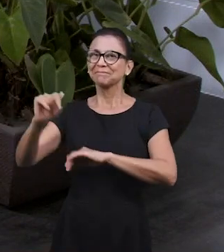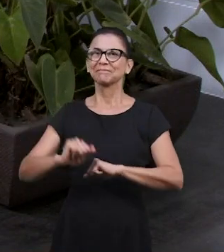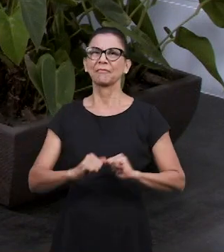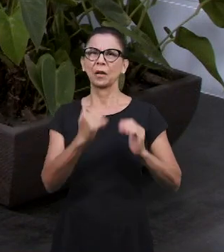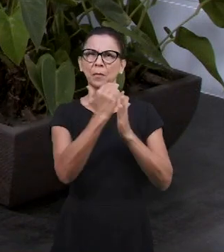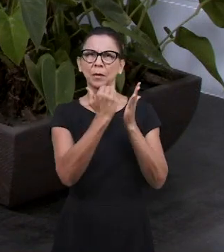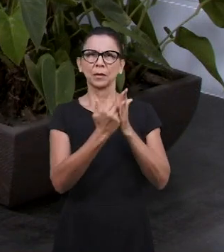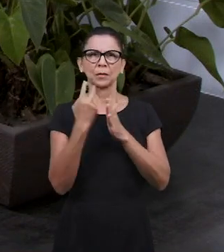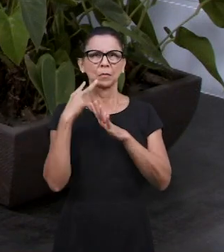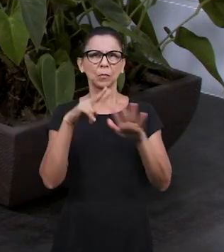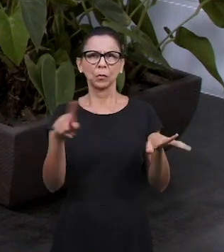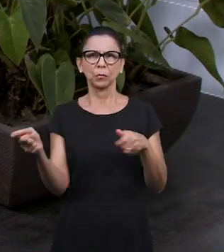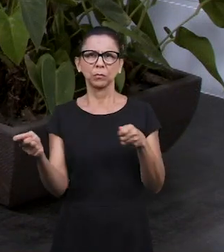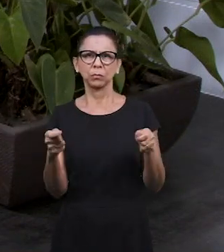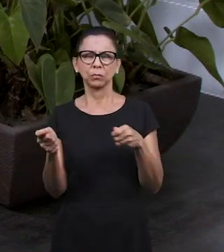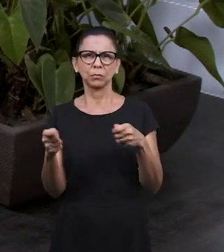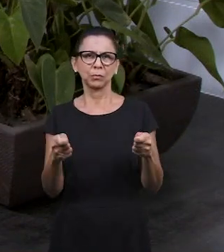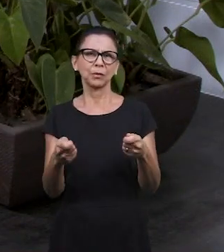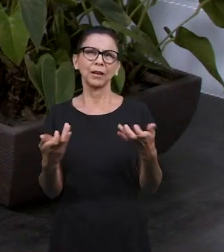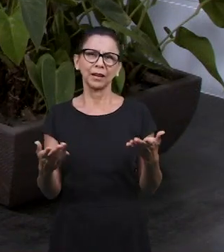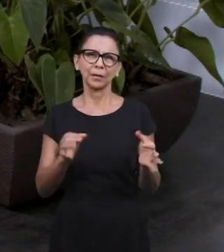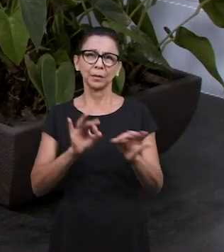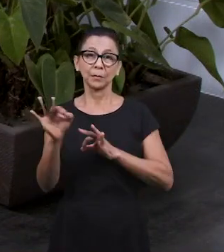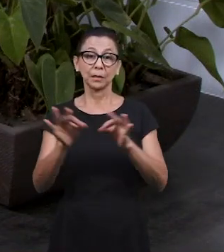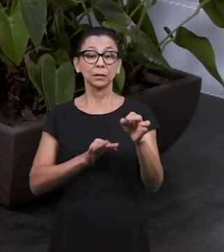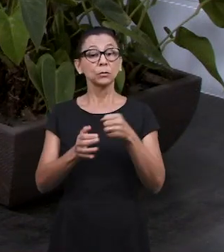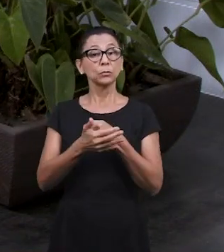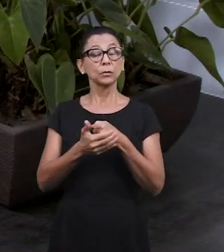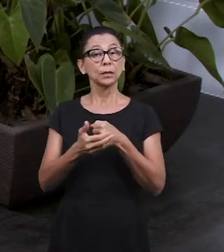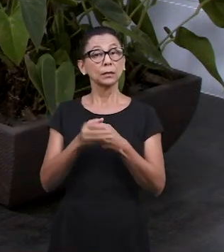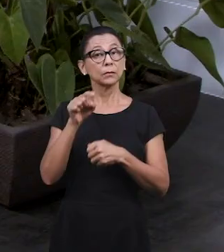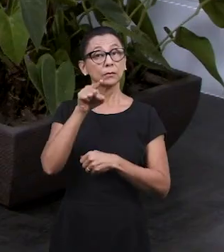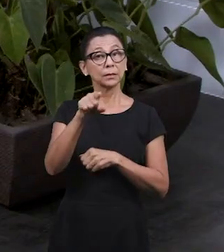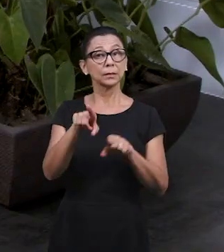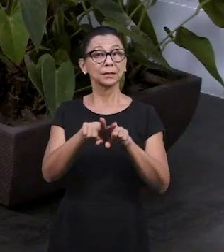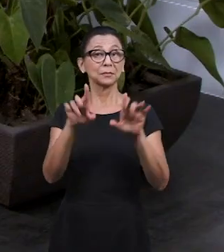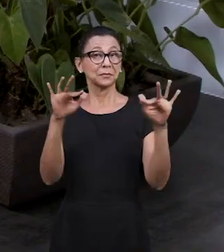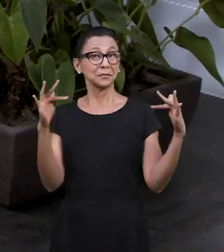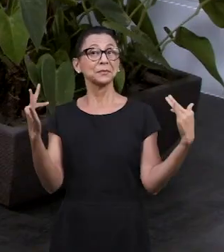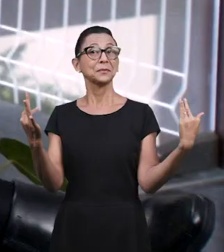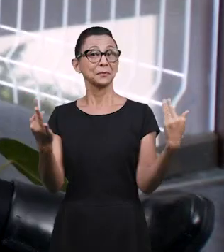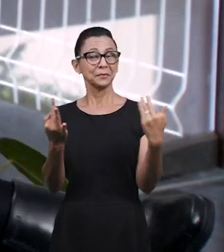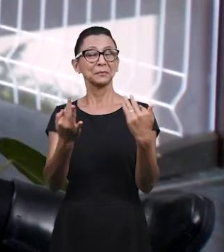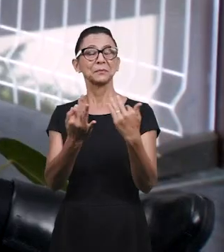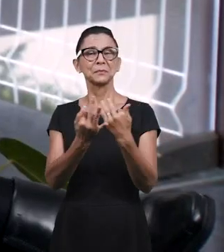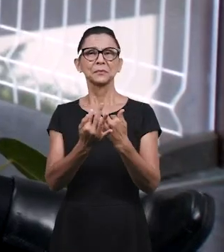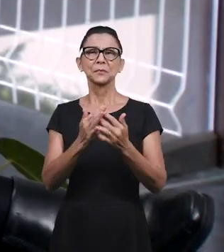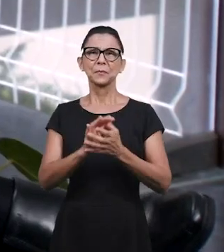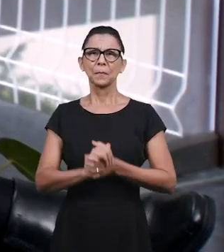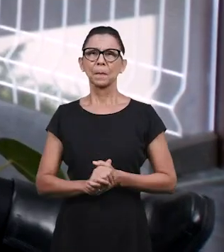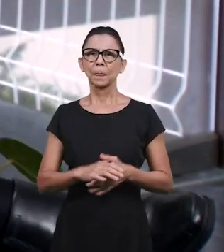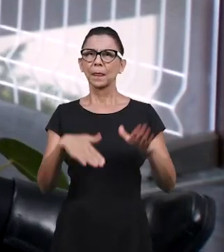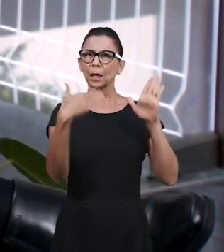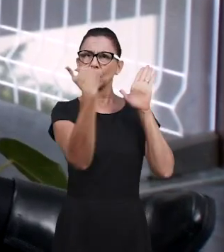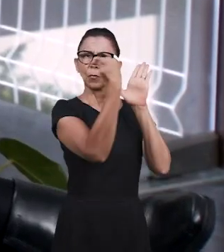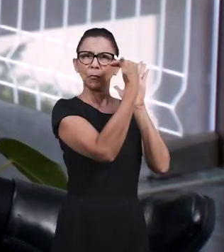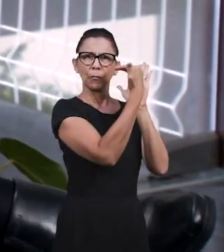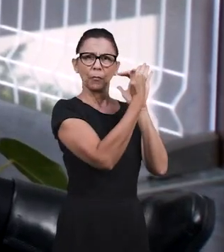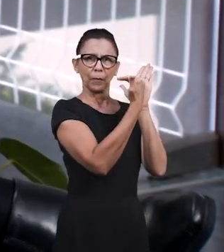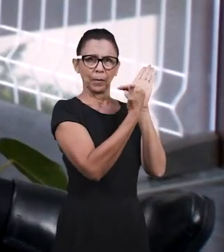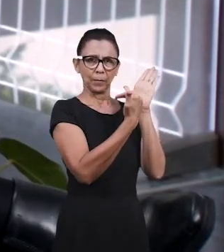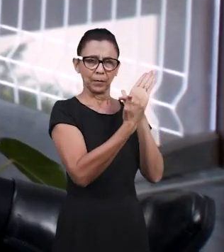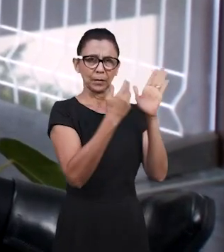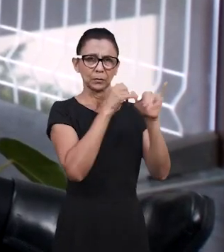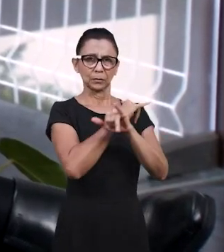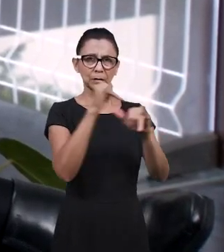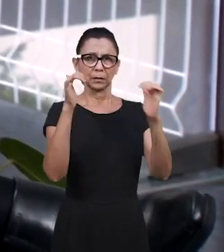annonçant l'Évangile éternel. Un programme hebdomadaire qui est préparé toujours avec beaucoup de soin pour vous et pour toute votre famille. Et les